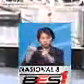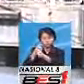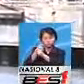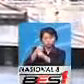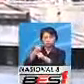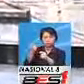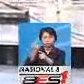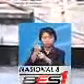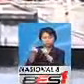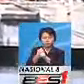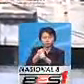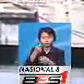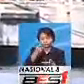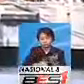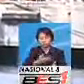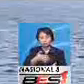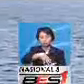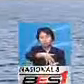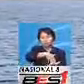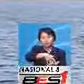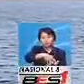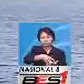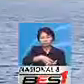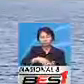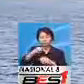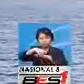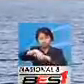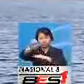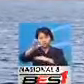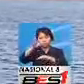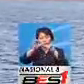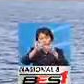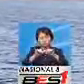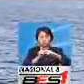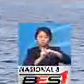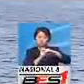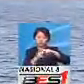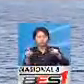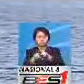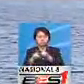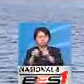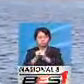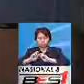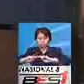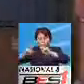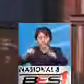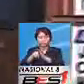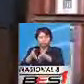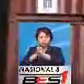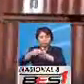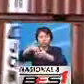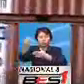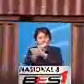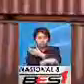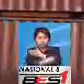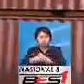tahun ini walaupun harga komoditi lemah. Prestasi ekspor negara dijangka kekal positif sejajar dengan peningkatan permintaan luar negeri